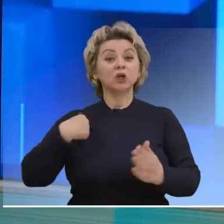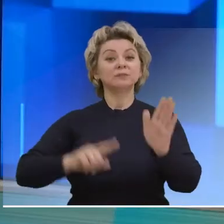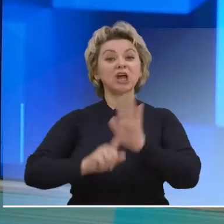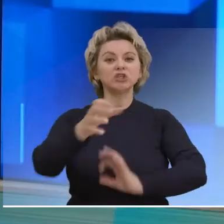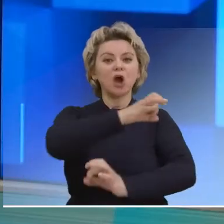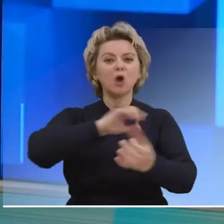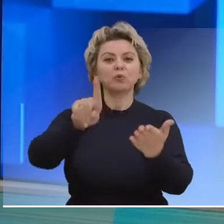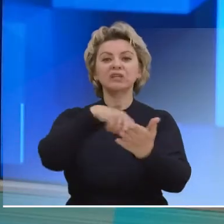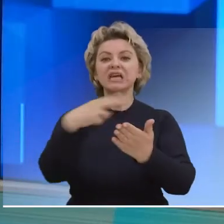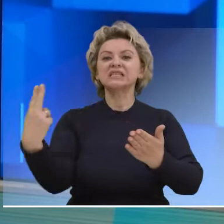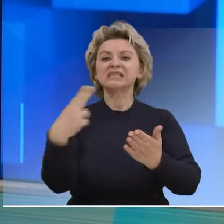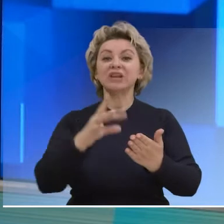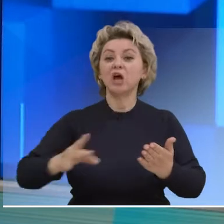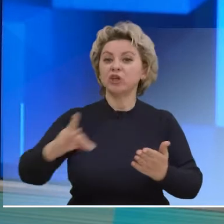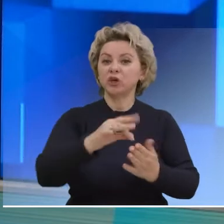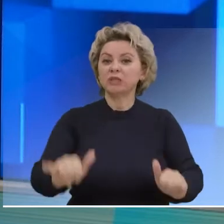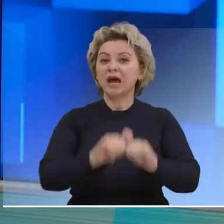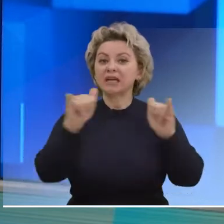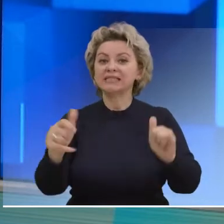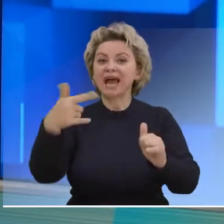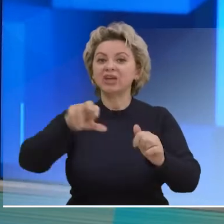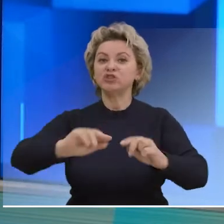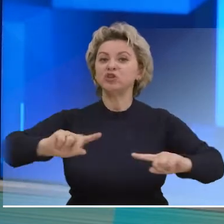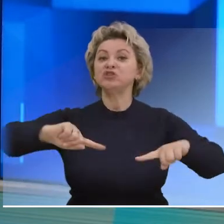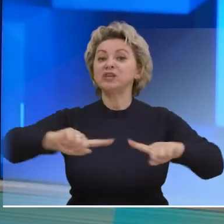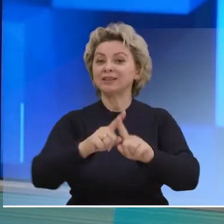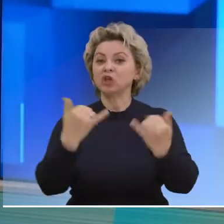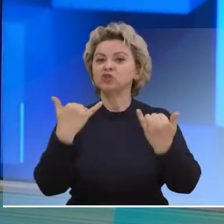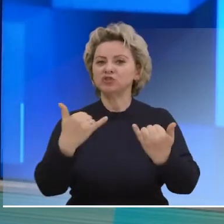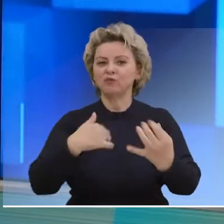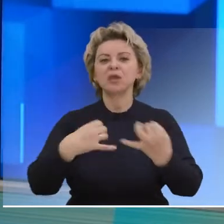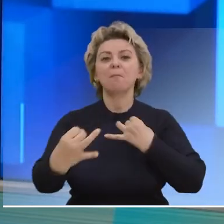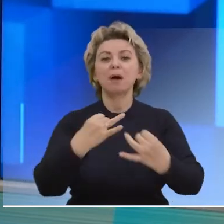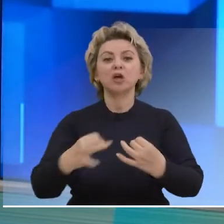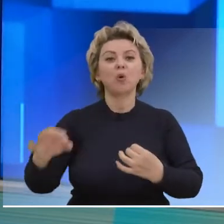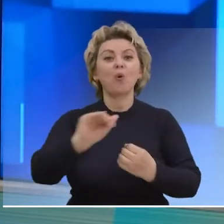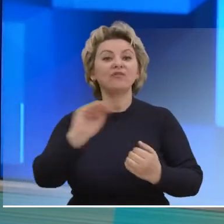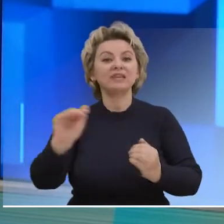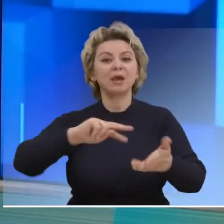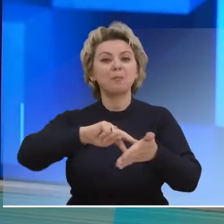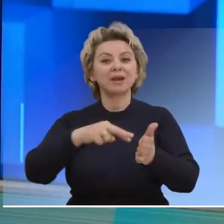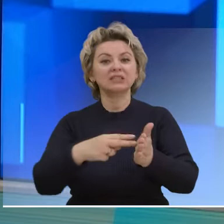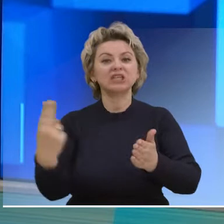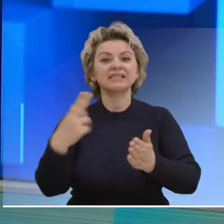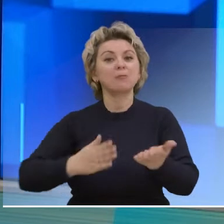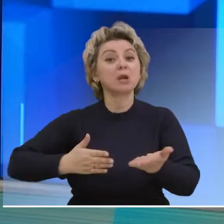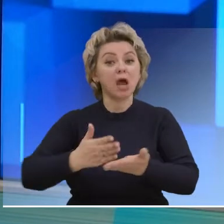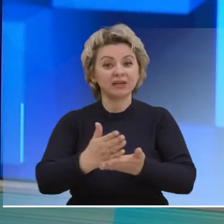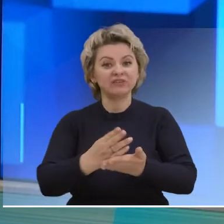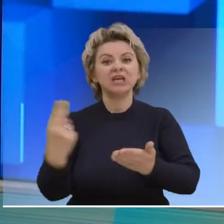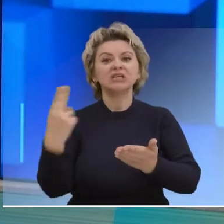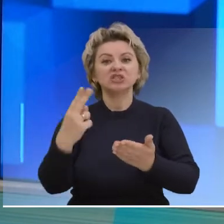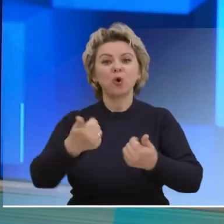Накануне мы начали обсуждать вопросы цифровизации региона и развития IT-технологий. Сегодня же мы поговорим о федеральном проекте «Цифровой